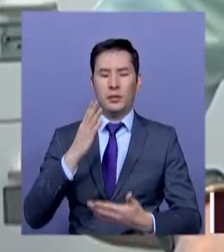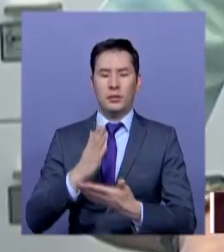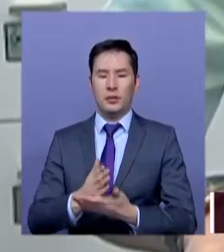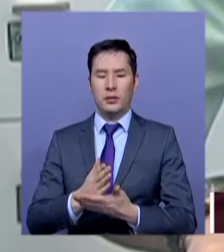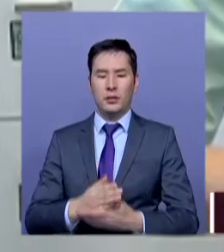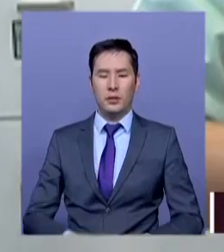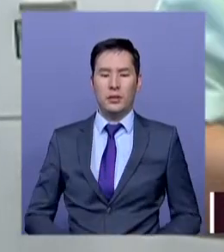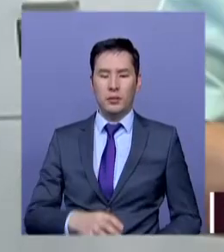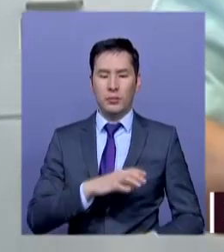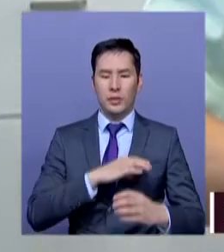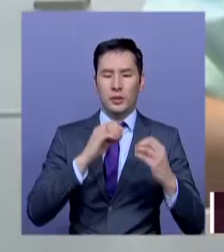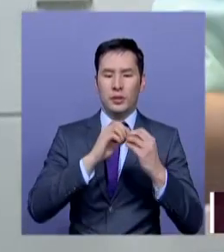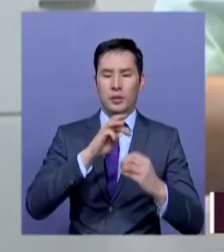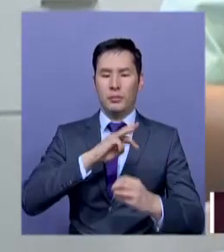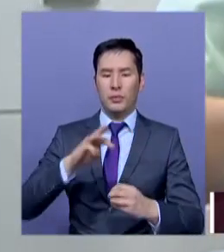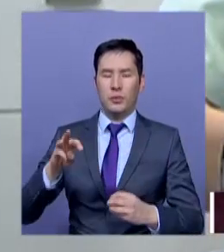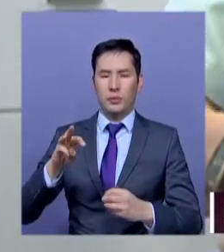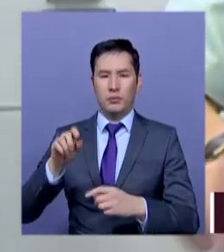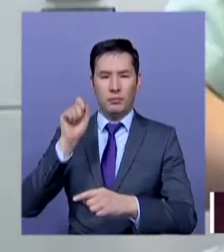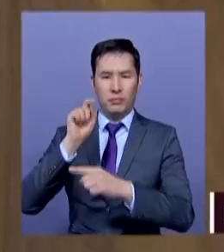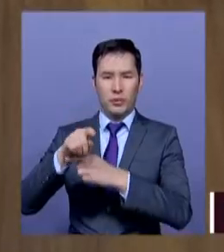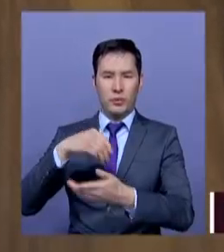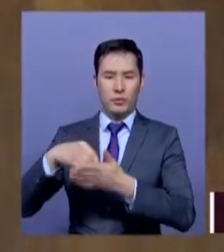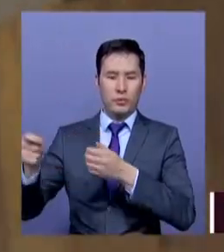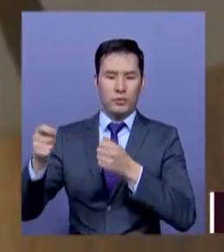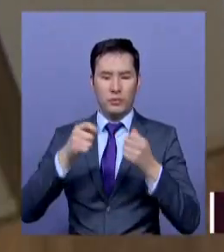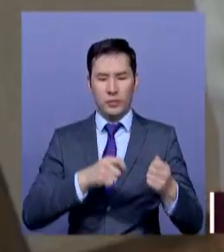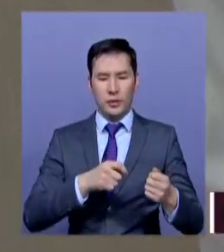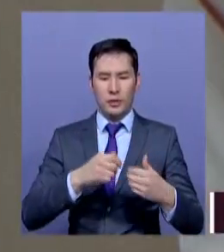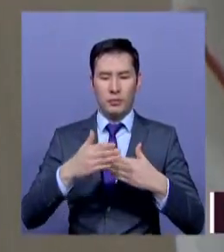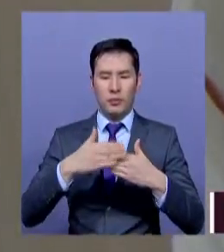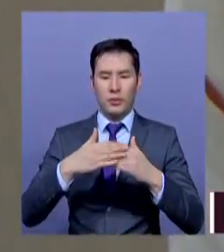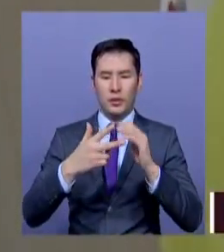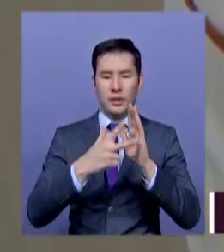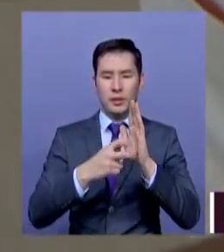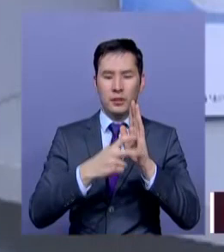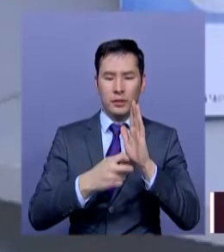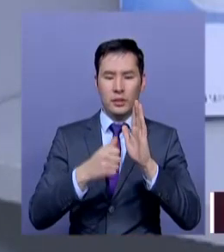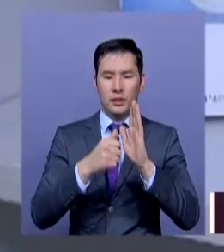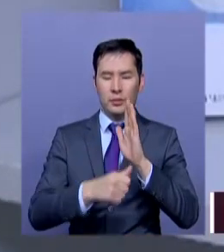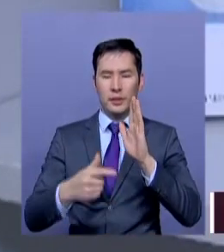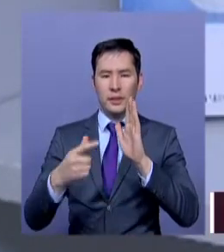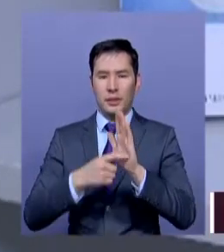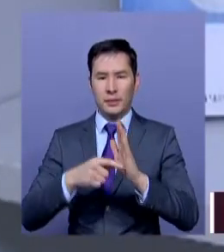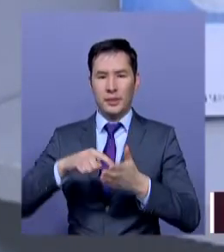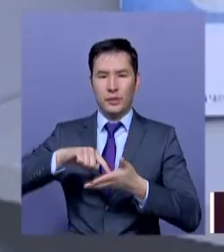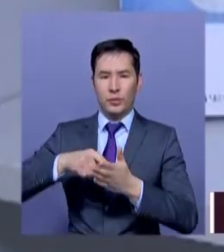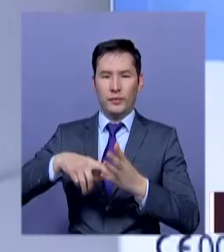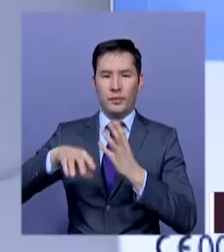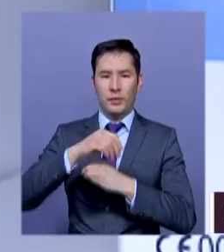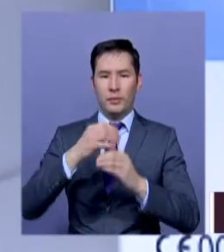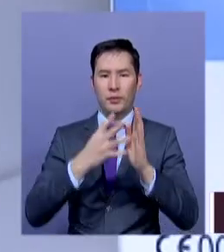алды. Қажеттілік туған кезде нарыққа саудаға шығарады. Ал қалада 867 дәріхана 95% маскамен